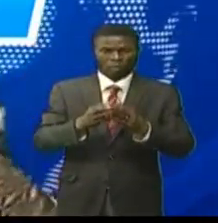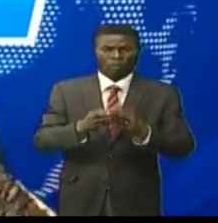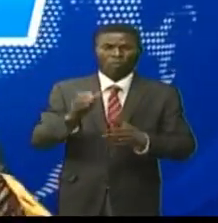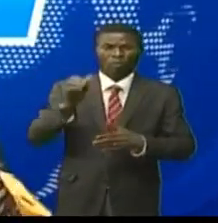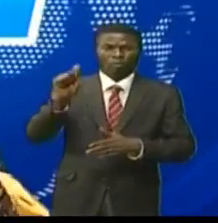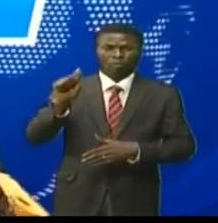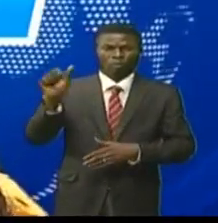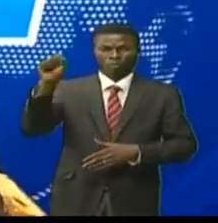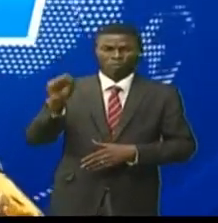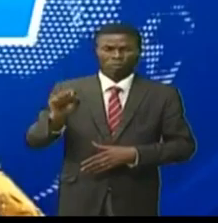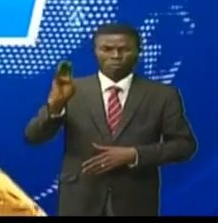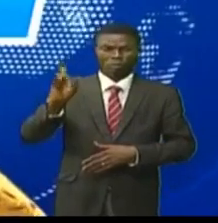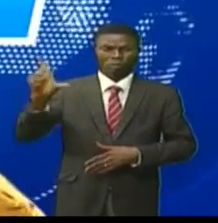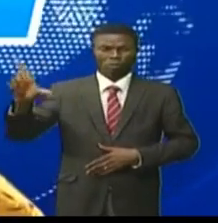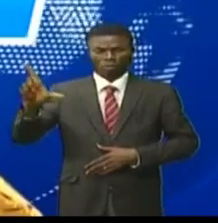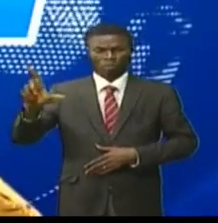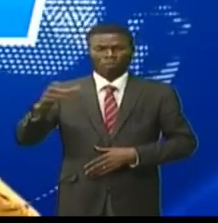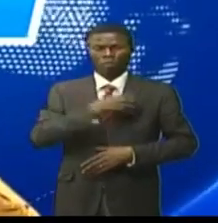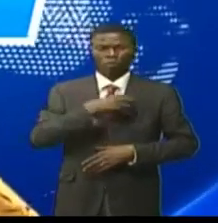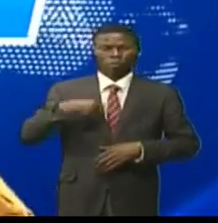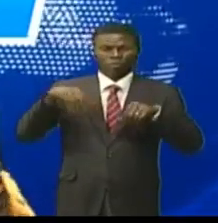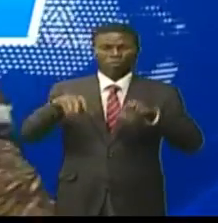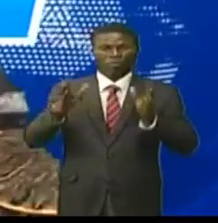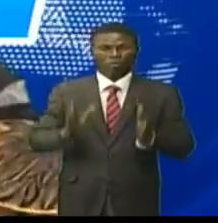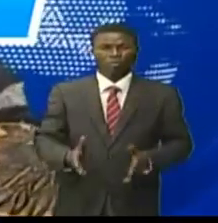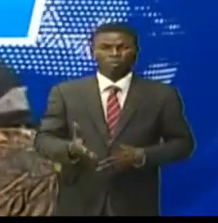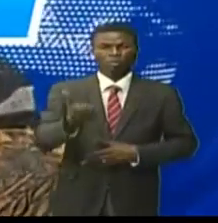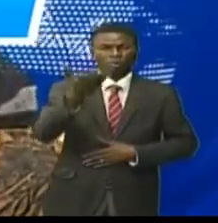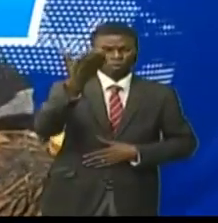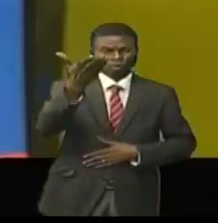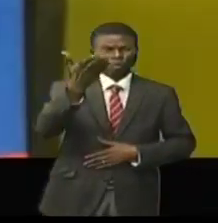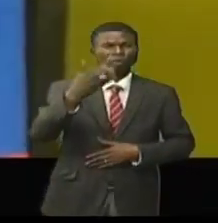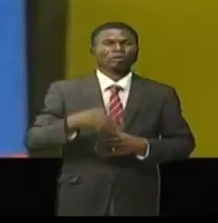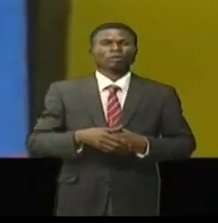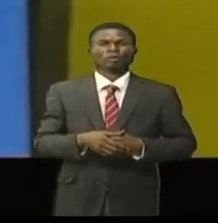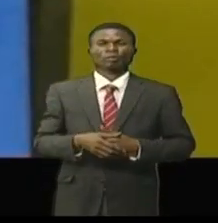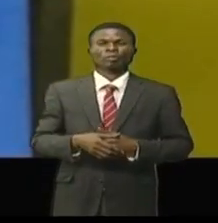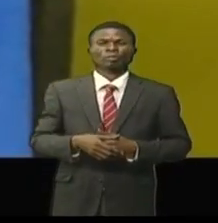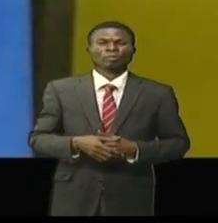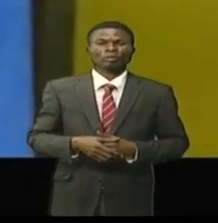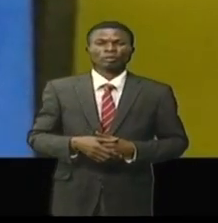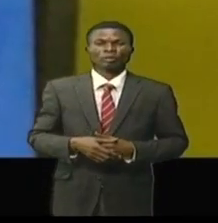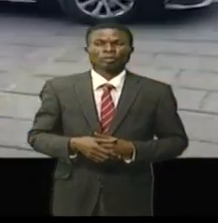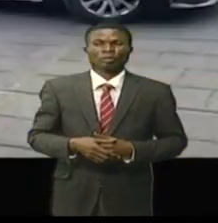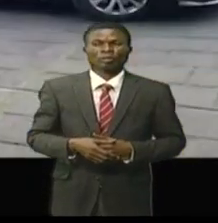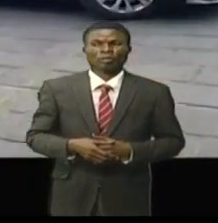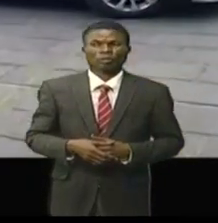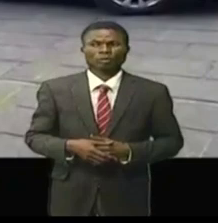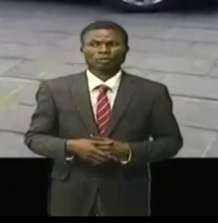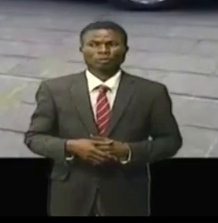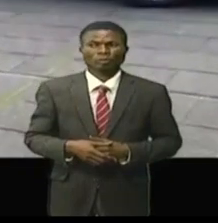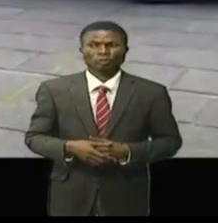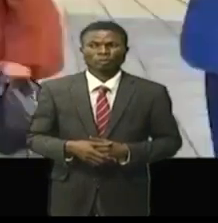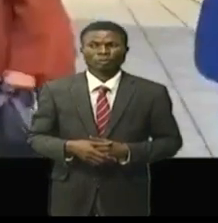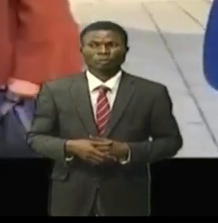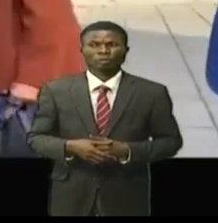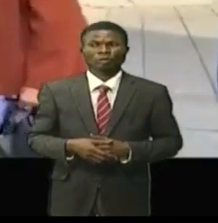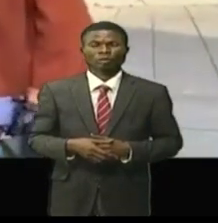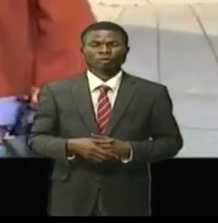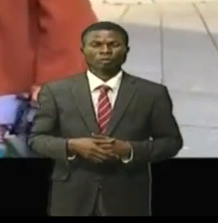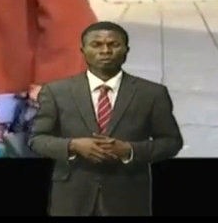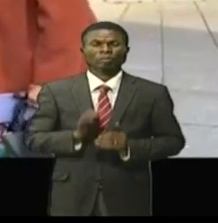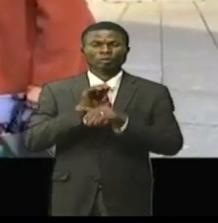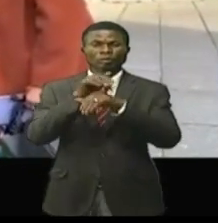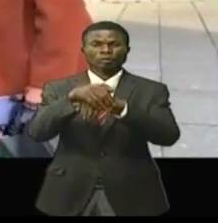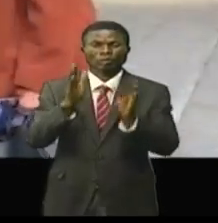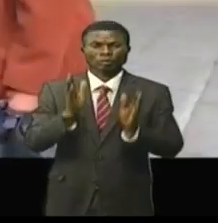l'ASBL Éveil des femmes congolaises. Mireille Ndekiami. Ces assises étaient une occasion pour le